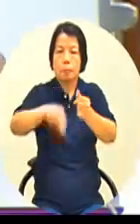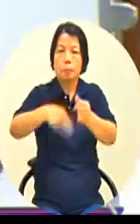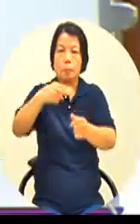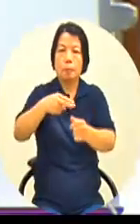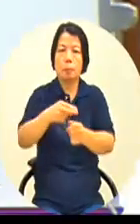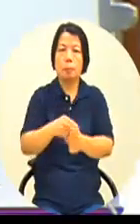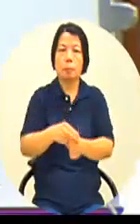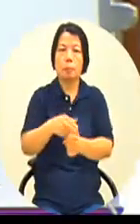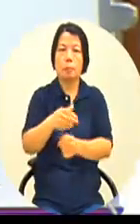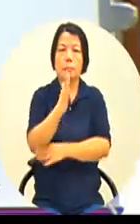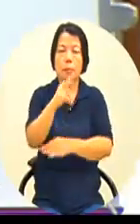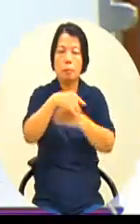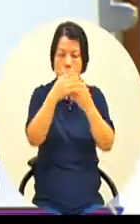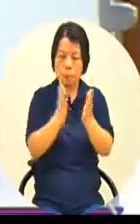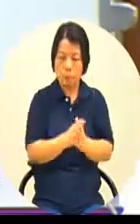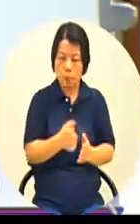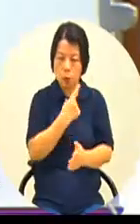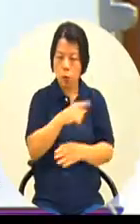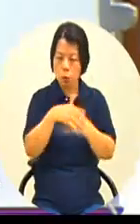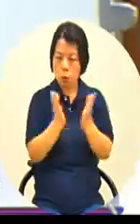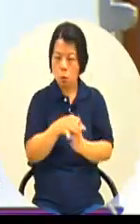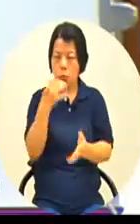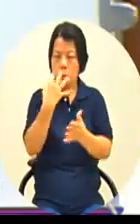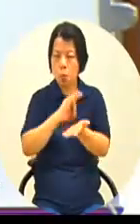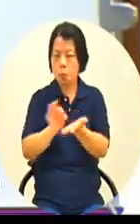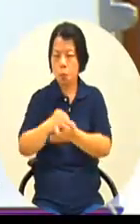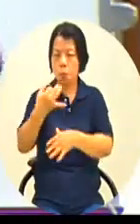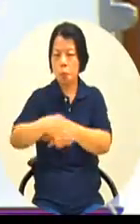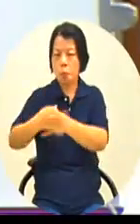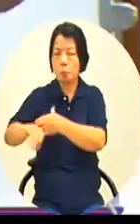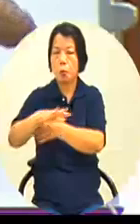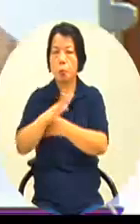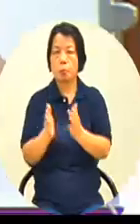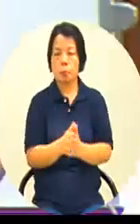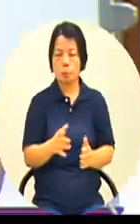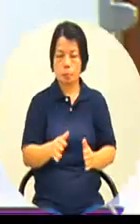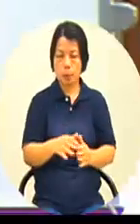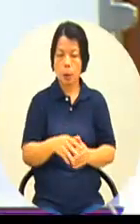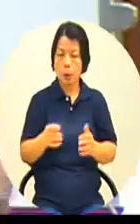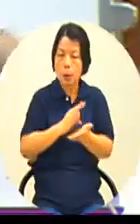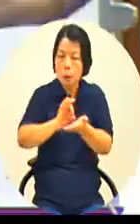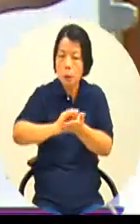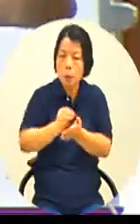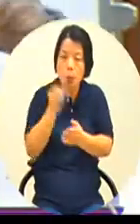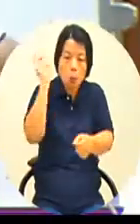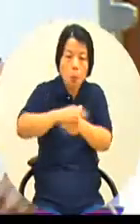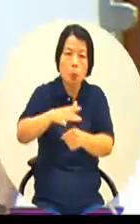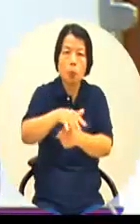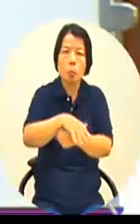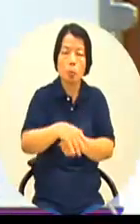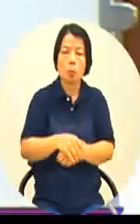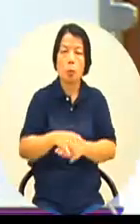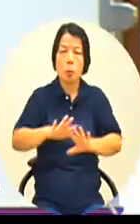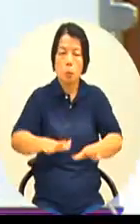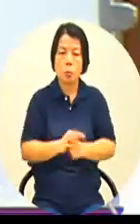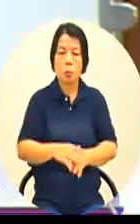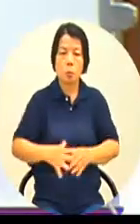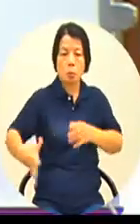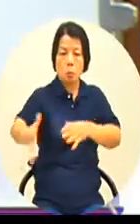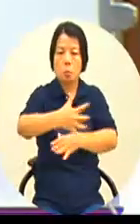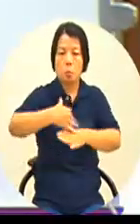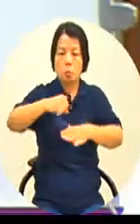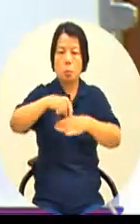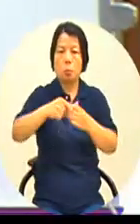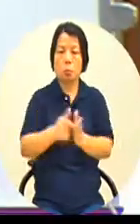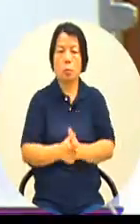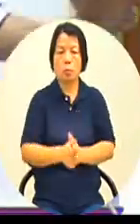弄乱呢，但是有几项我肯定伊呢。他花了一点钱啊，请世界男高音啊来你